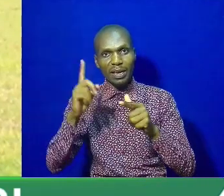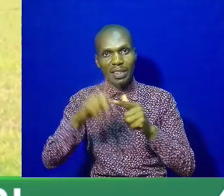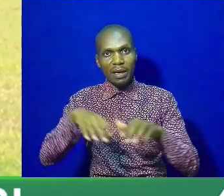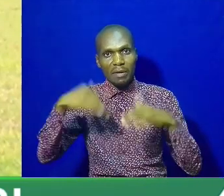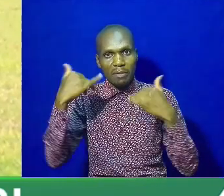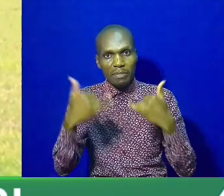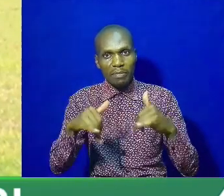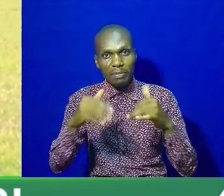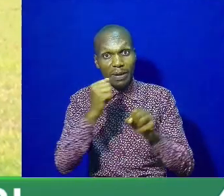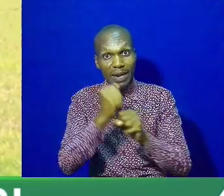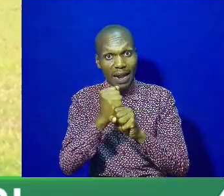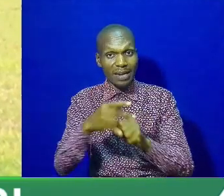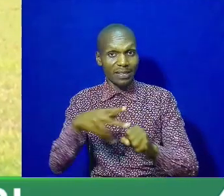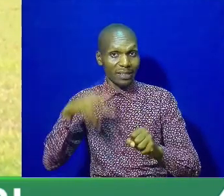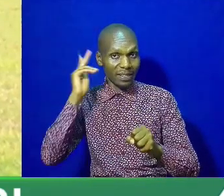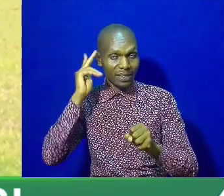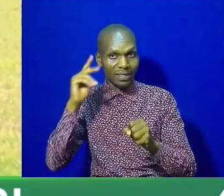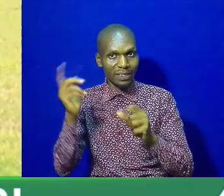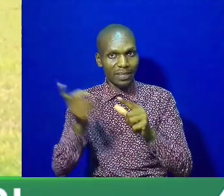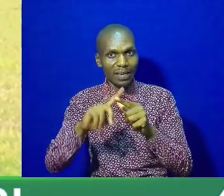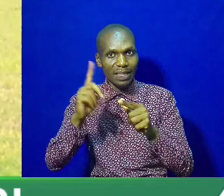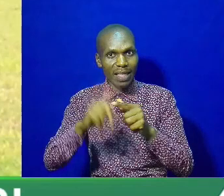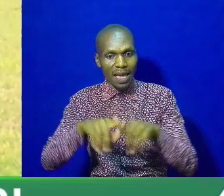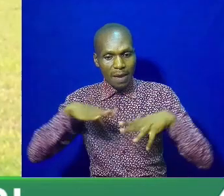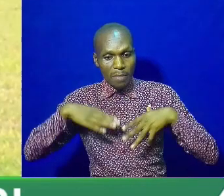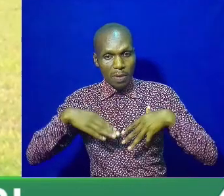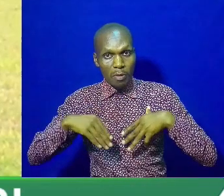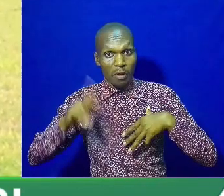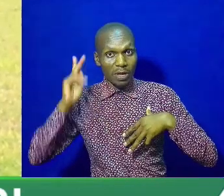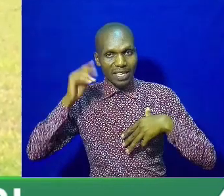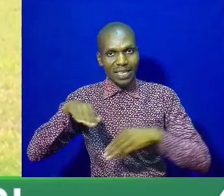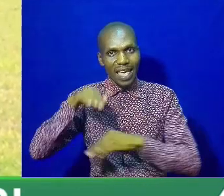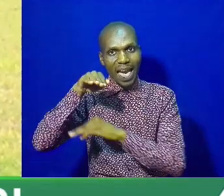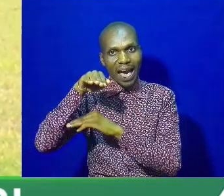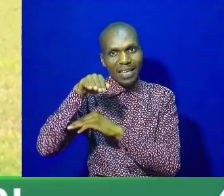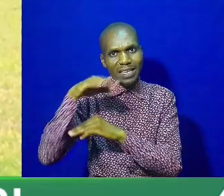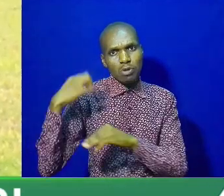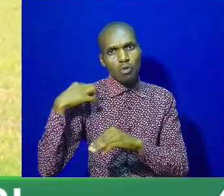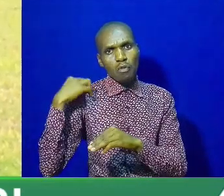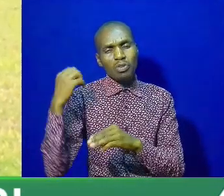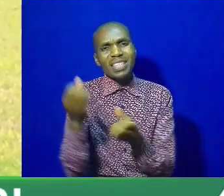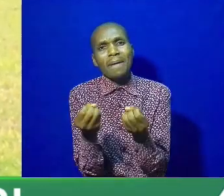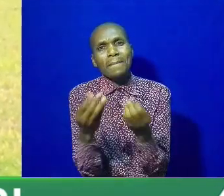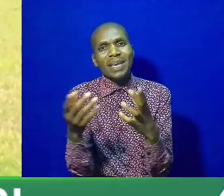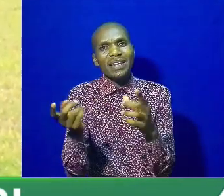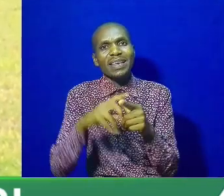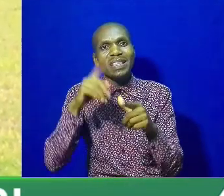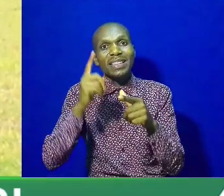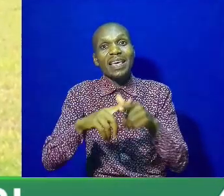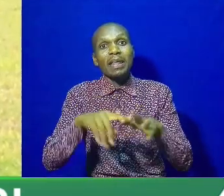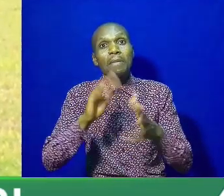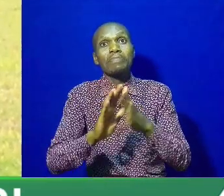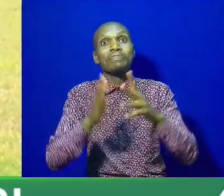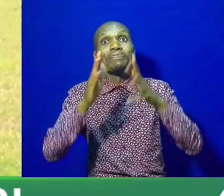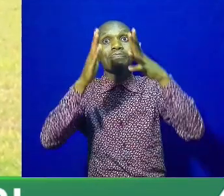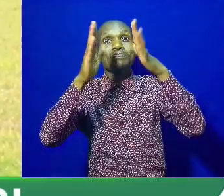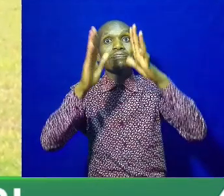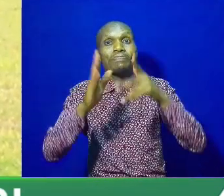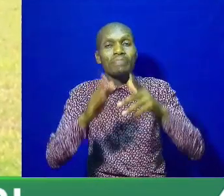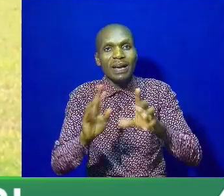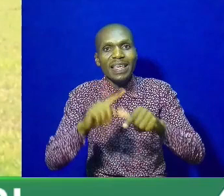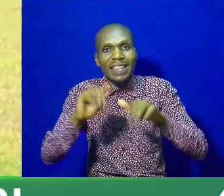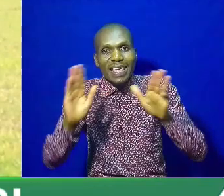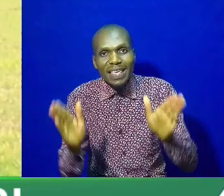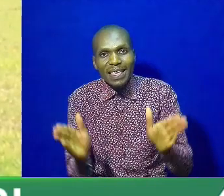sege tike ya Gusii Stadium. Ase wanaba menji bono ngoro wa Gusii basa viru baso kaso vonge na gotio tiri chiti mchenga kwa nekipuna nko babaro